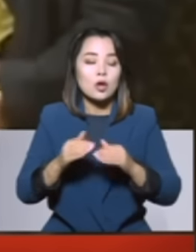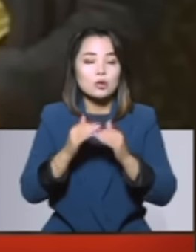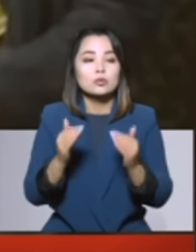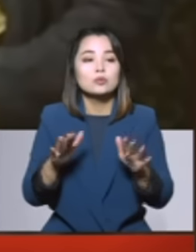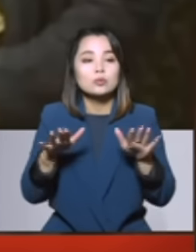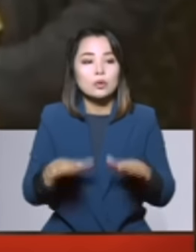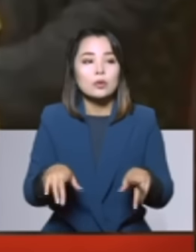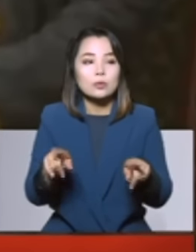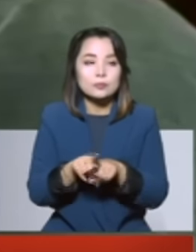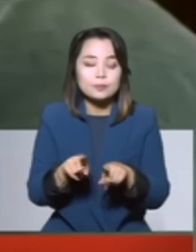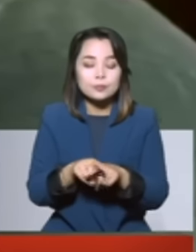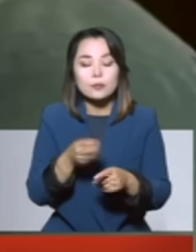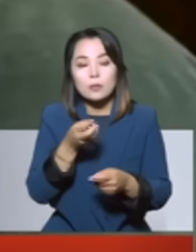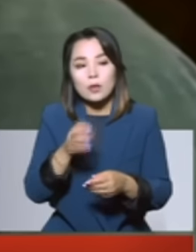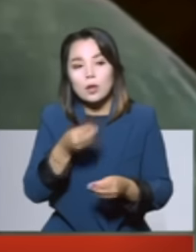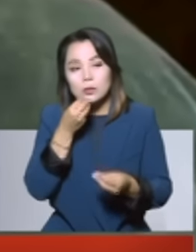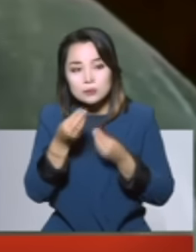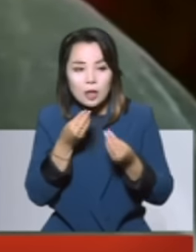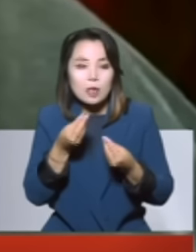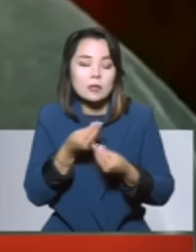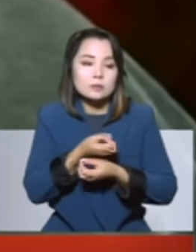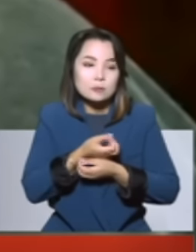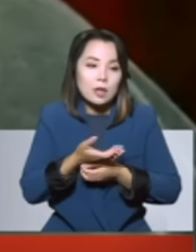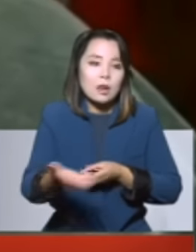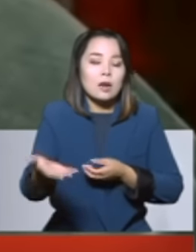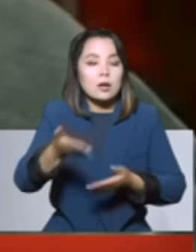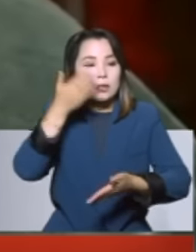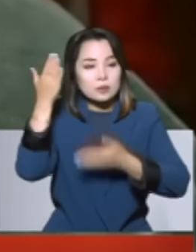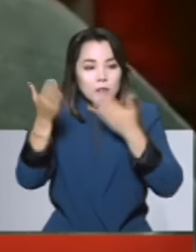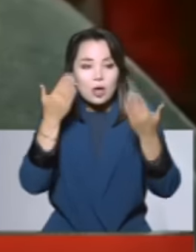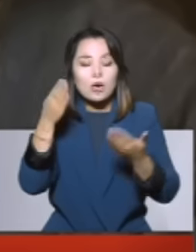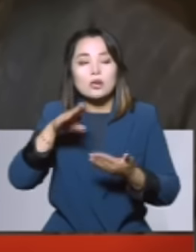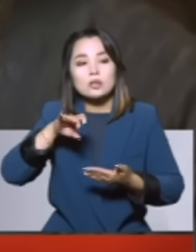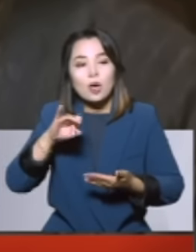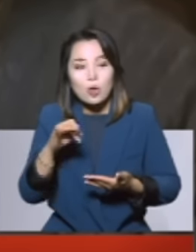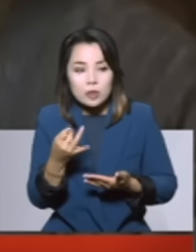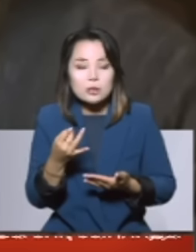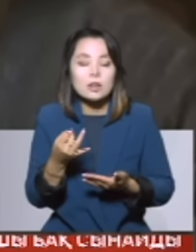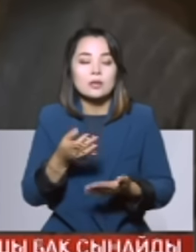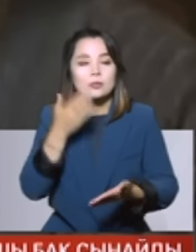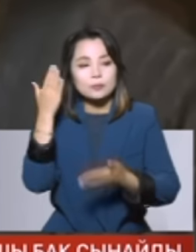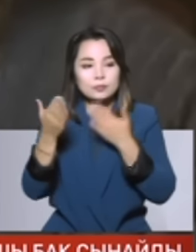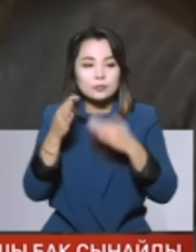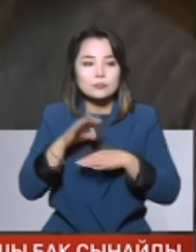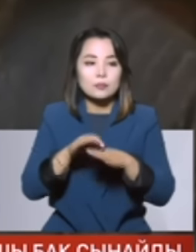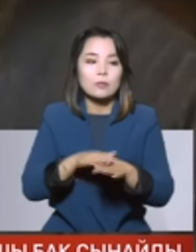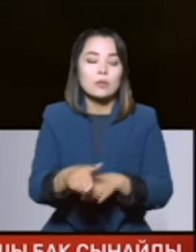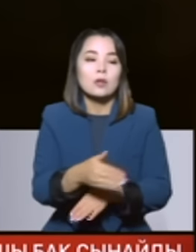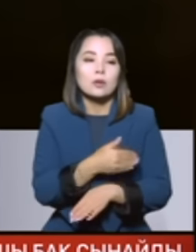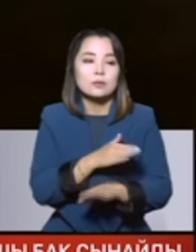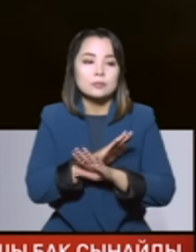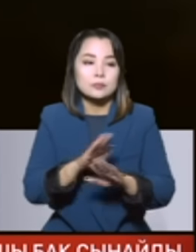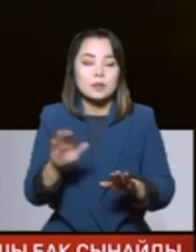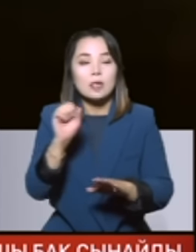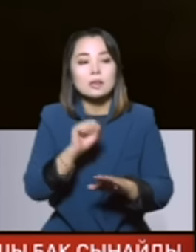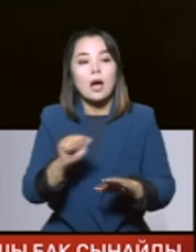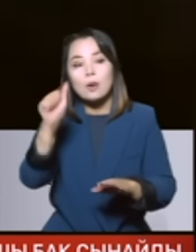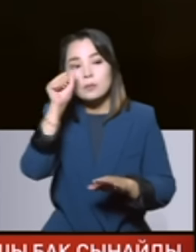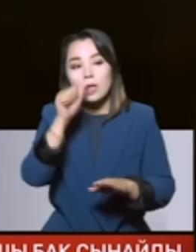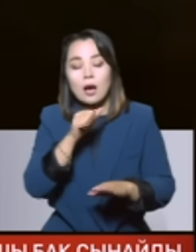тігіп, ас беріп, тойдыман жасап, шушырқан болуды қалаған той емес. Тамыз